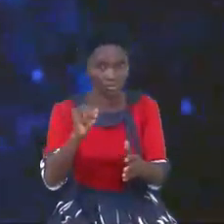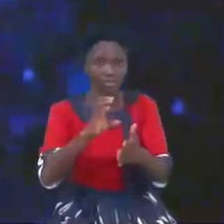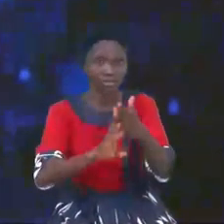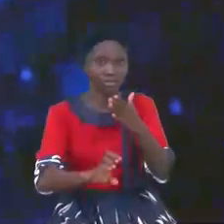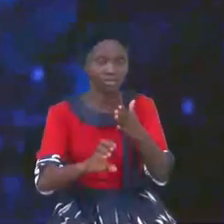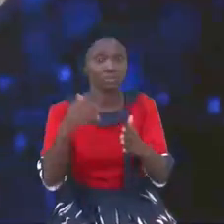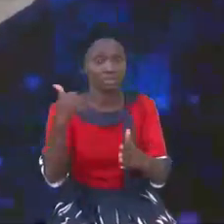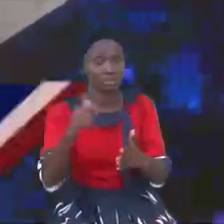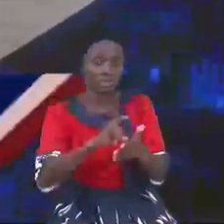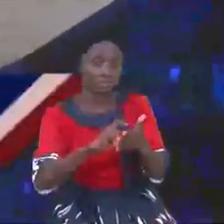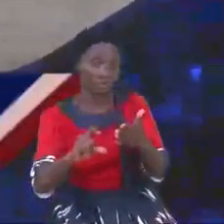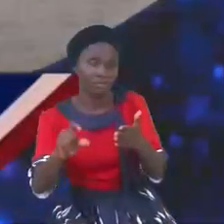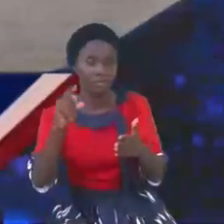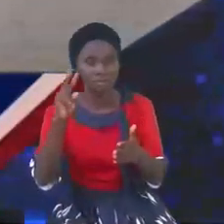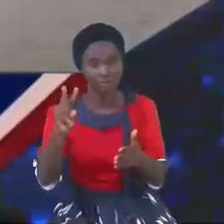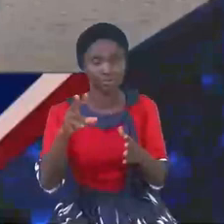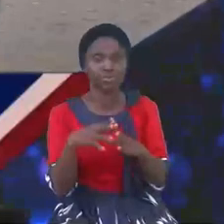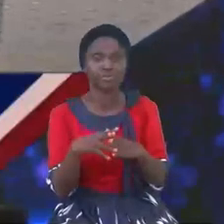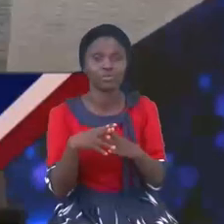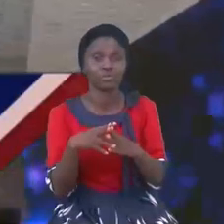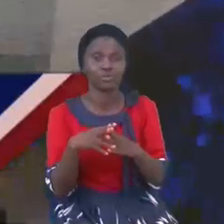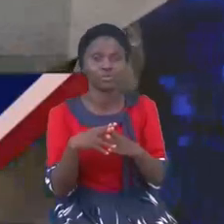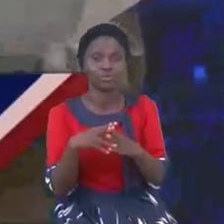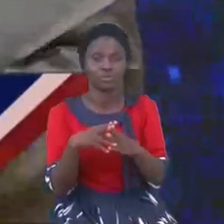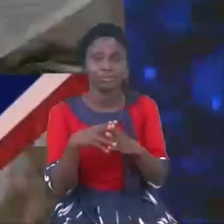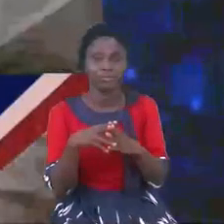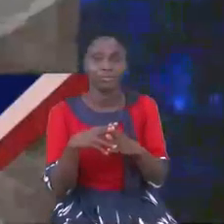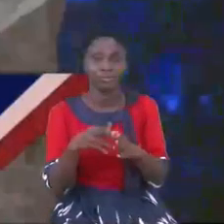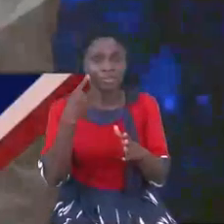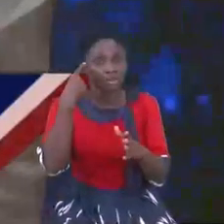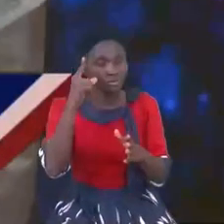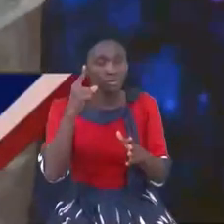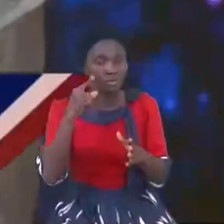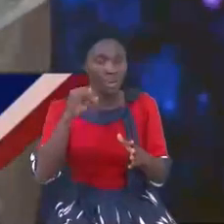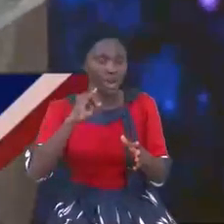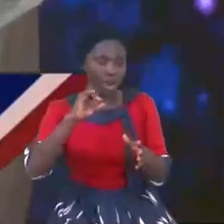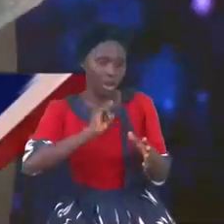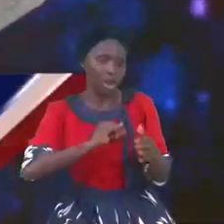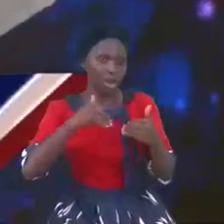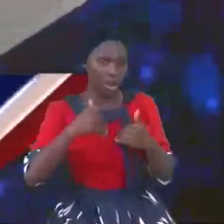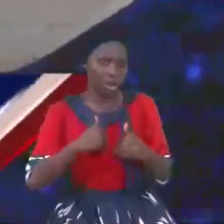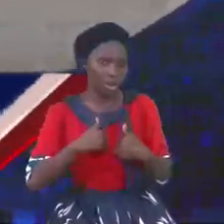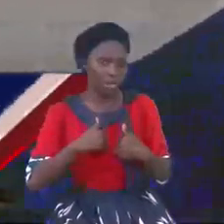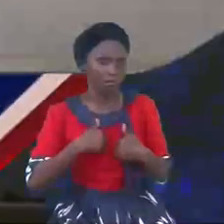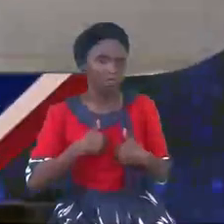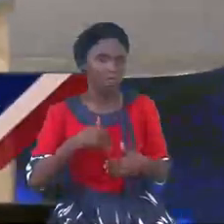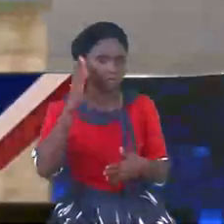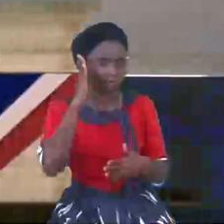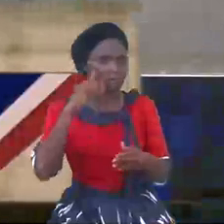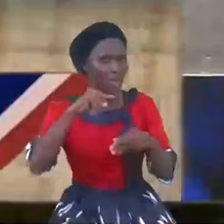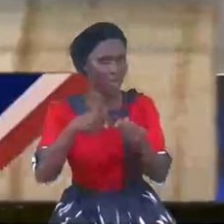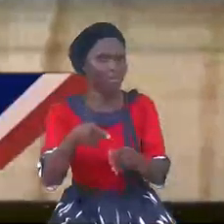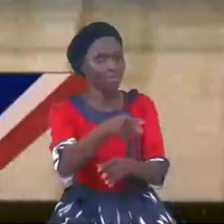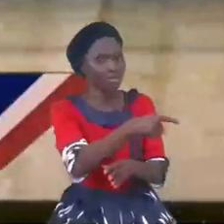Romains chapitre 10. Verset 2. Je leur rends le témoignage qu'ils ont du zèle pour